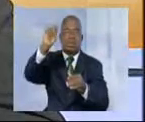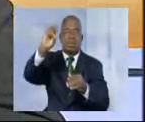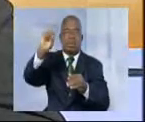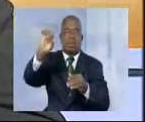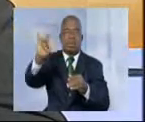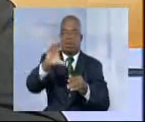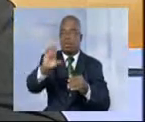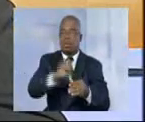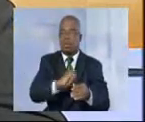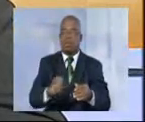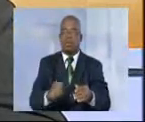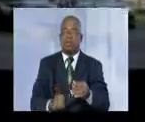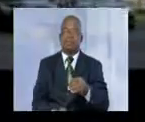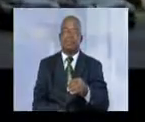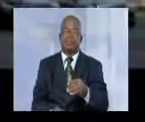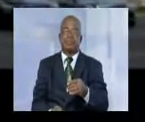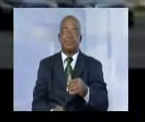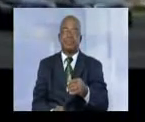Côte d'Ivoire et l'institution.